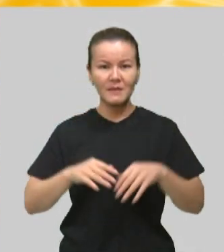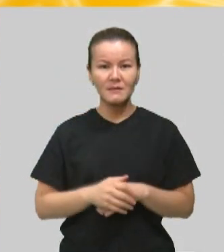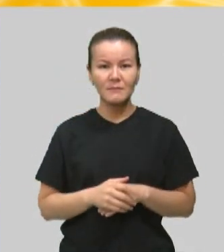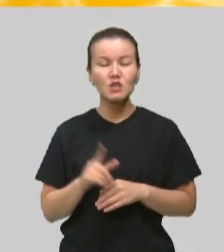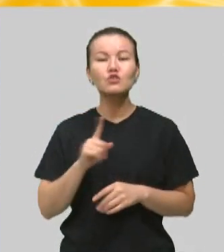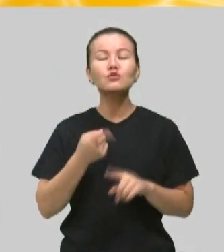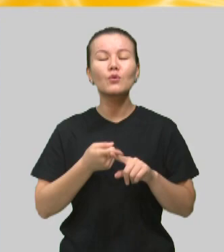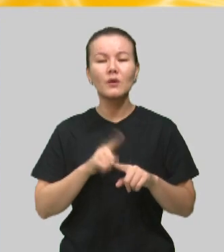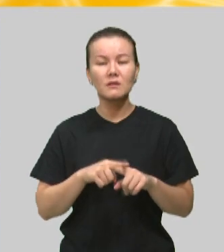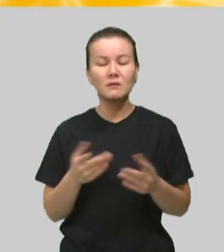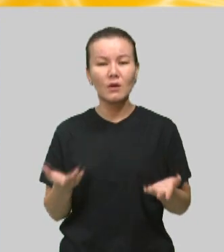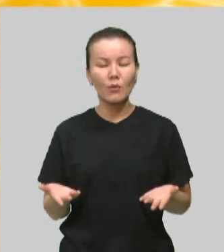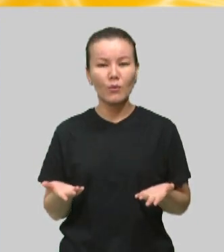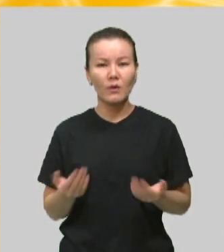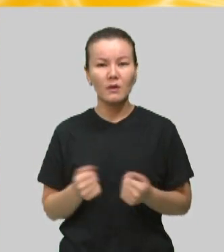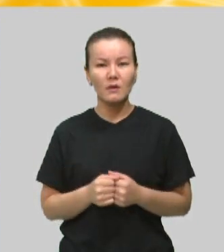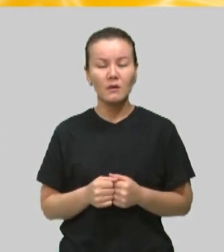такое?